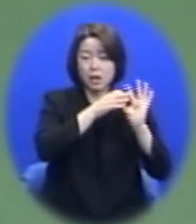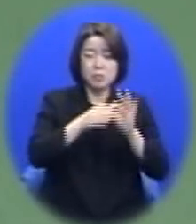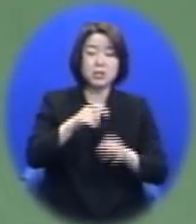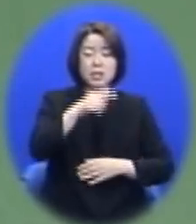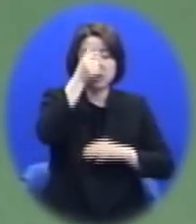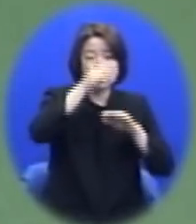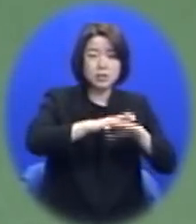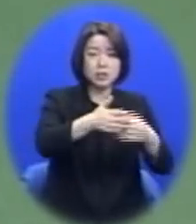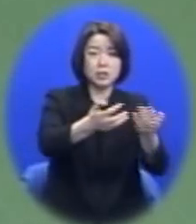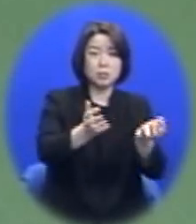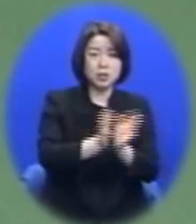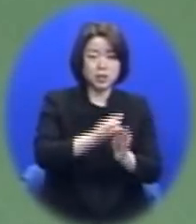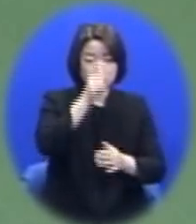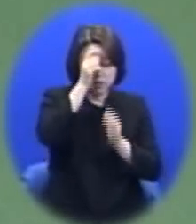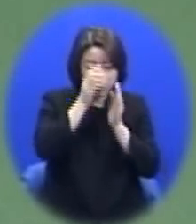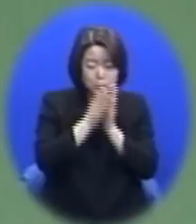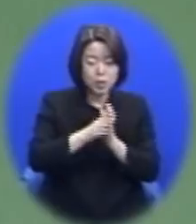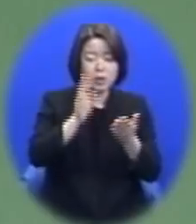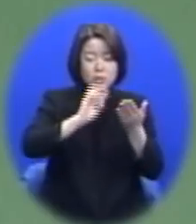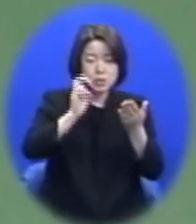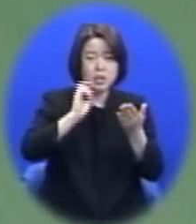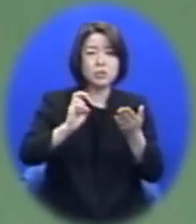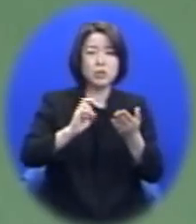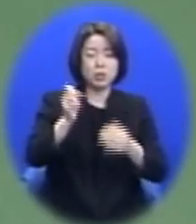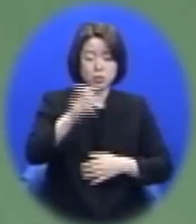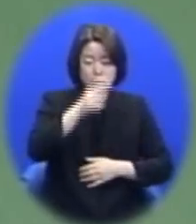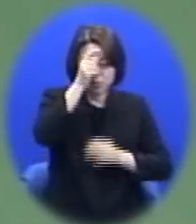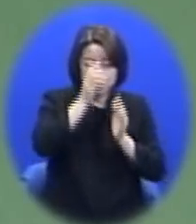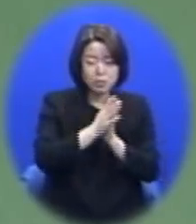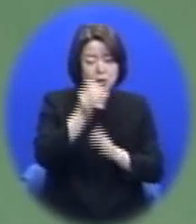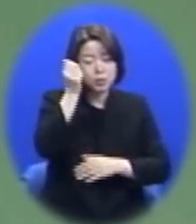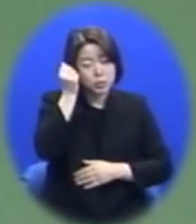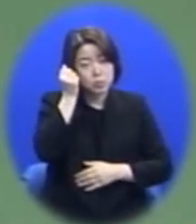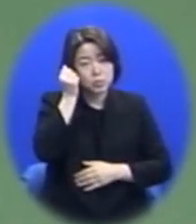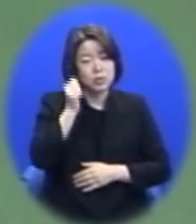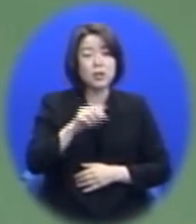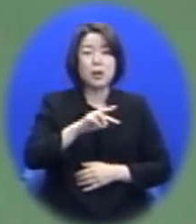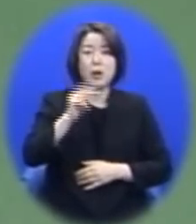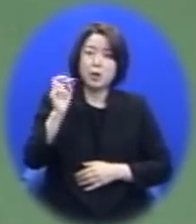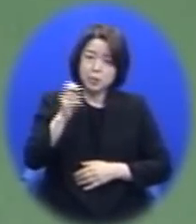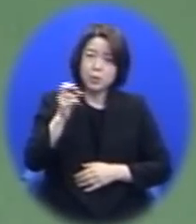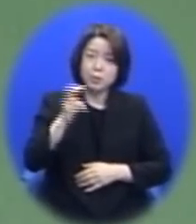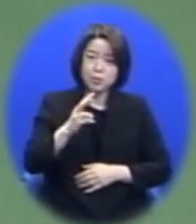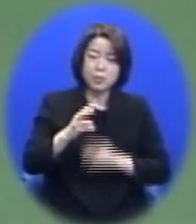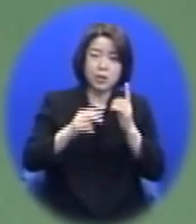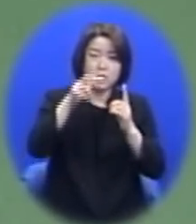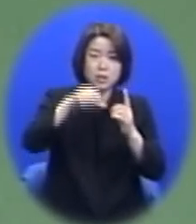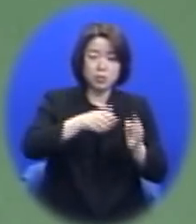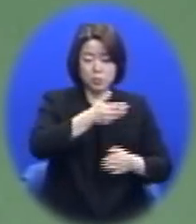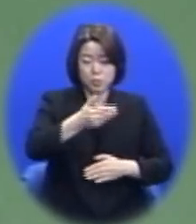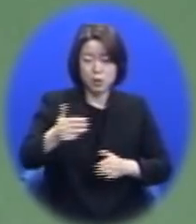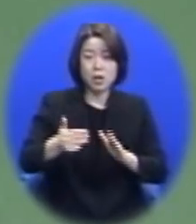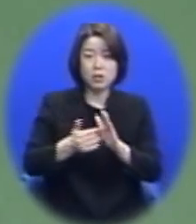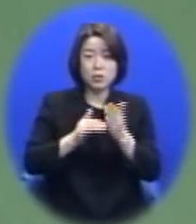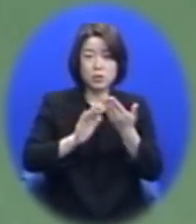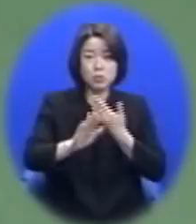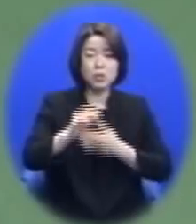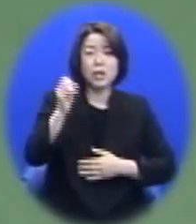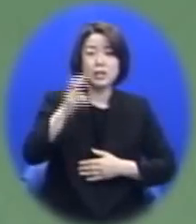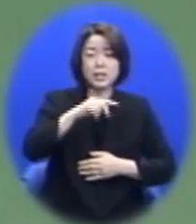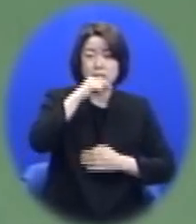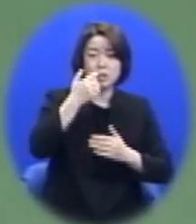예배당에서 기도하고 찬송하고 또 기도하고 주무시고 그러시더라고요. 일주일 지나서 다시